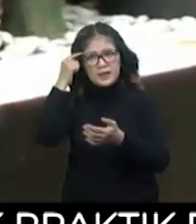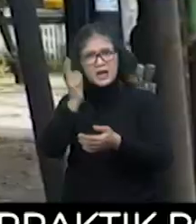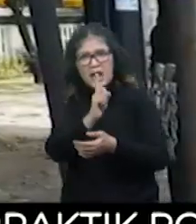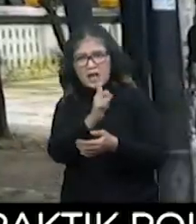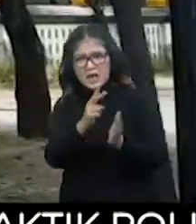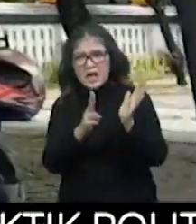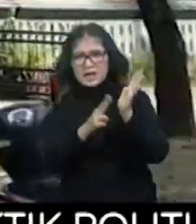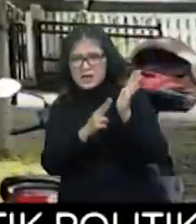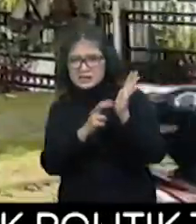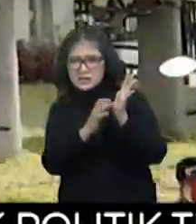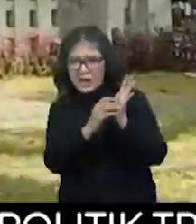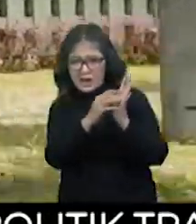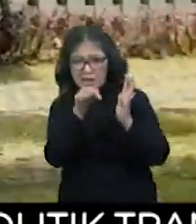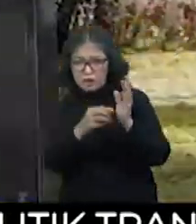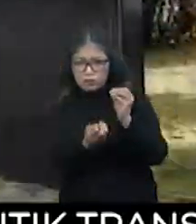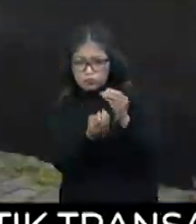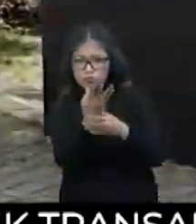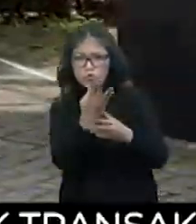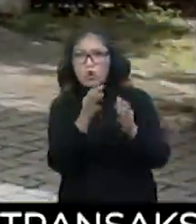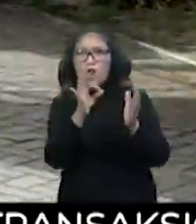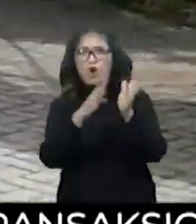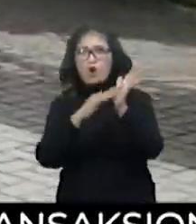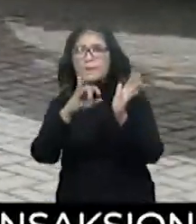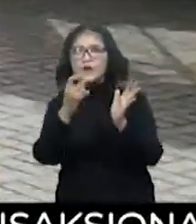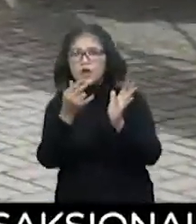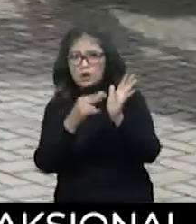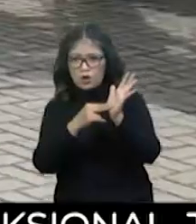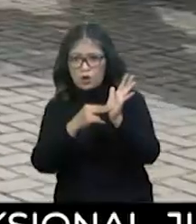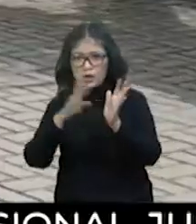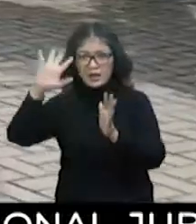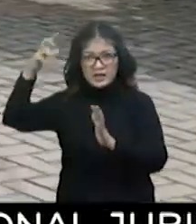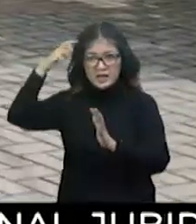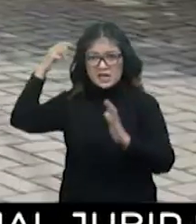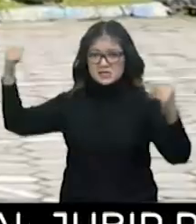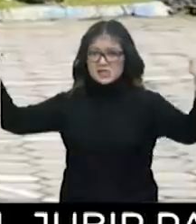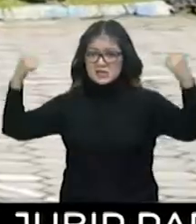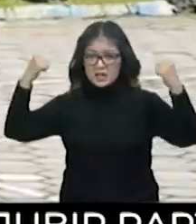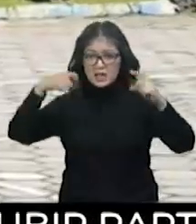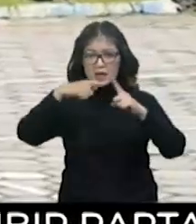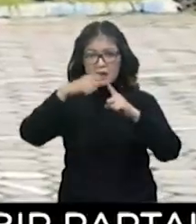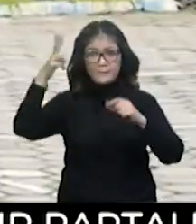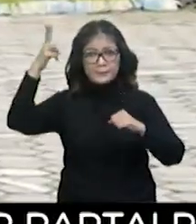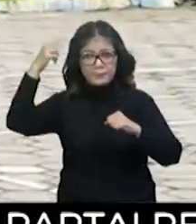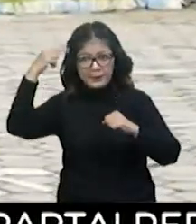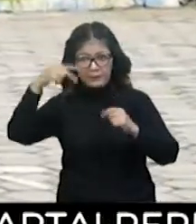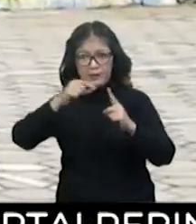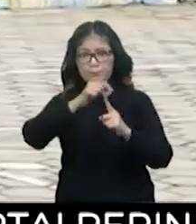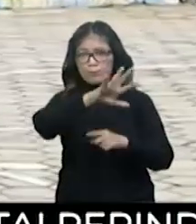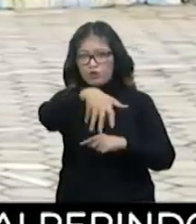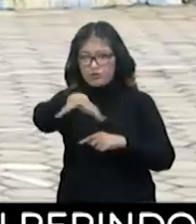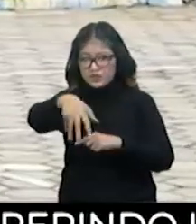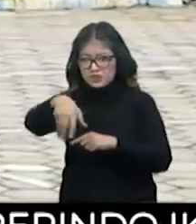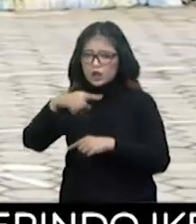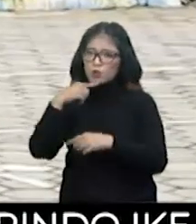UGS. Dinas Kesehatan Kabupaten Sleman maupun Provinsi Daerah Istimewa Yogyakarta masih menanti hasil pemeriksaan sampel di